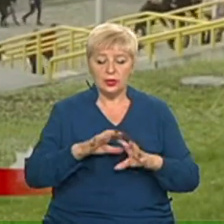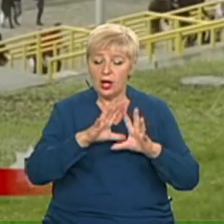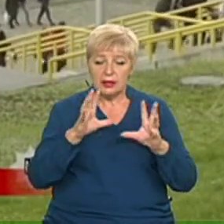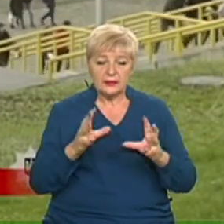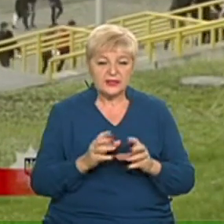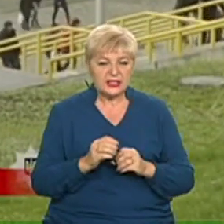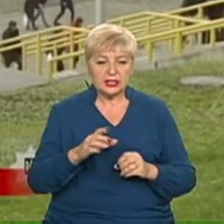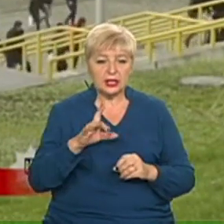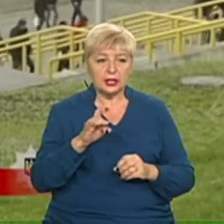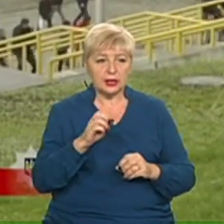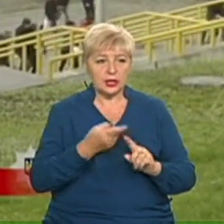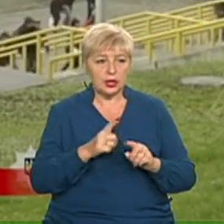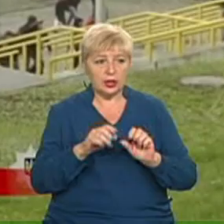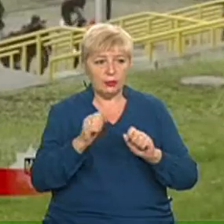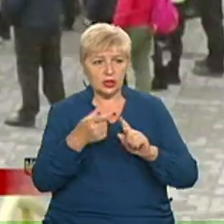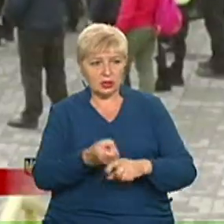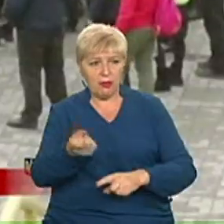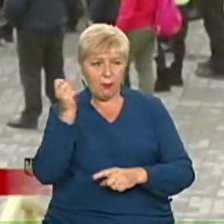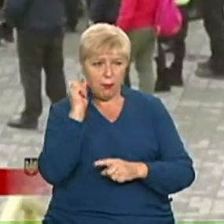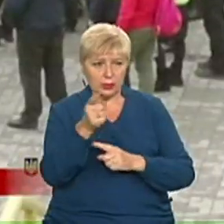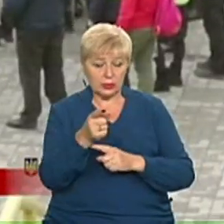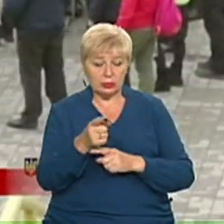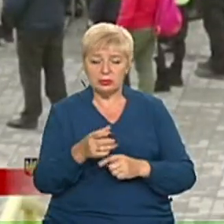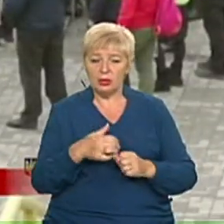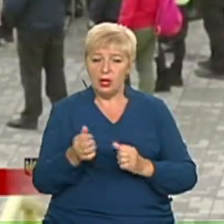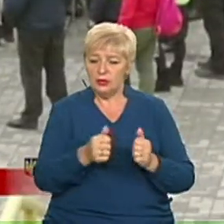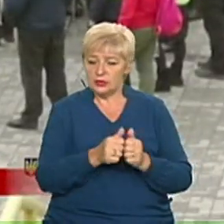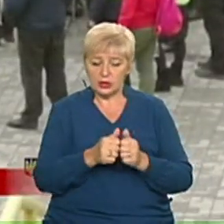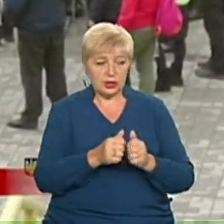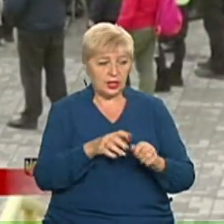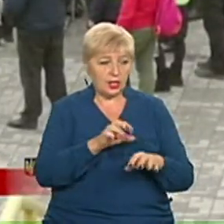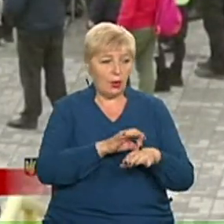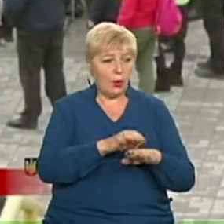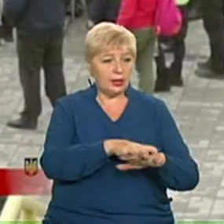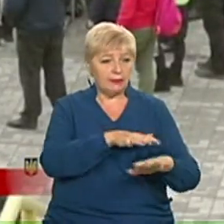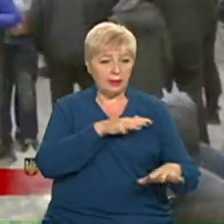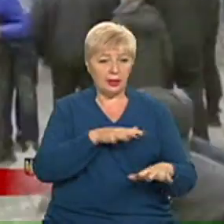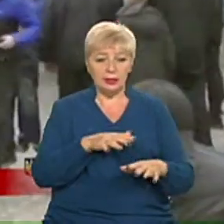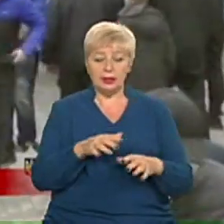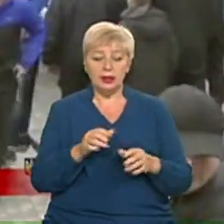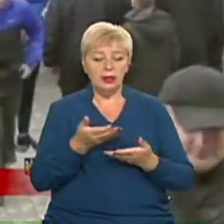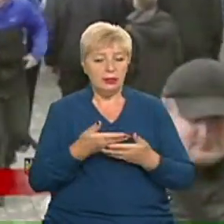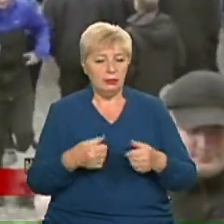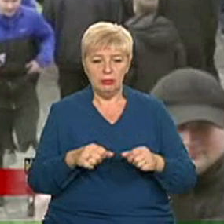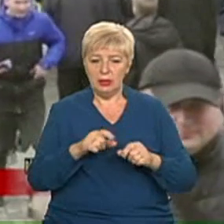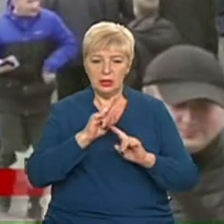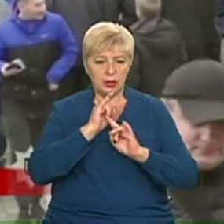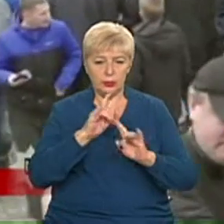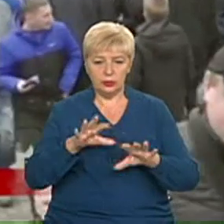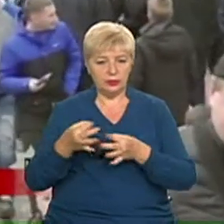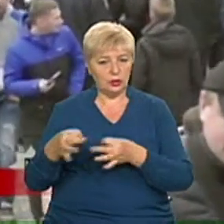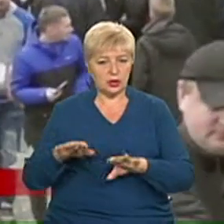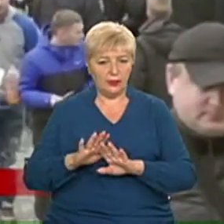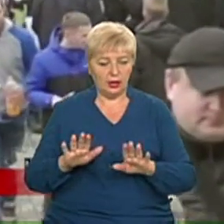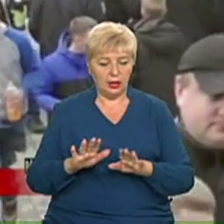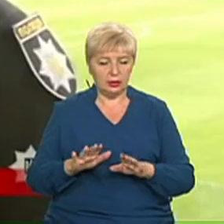буде метнути в футболістів, в сусідніх болівальників чи в стюартів, ми не будемо дозволяти